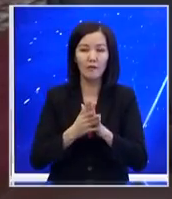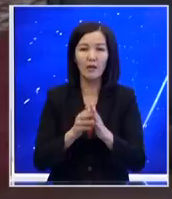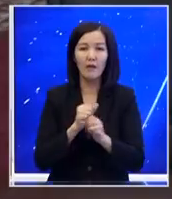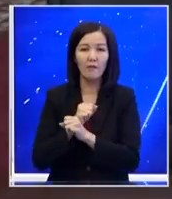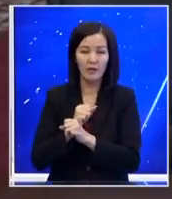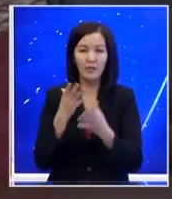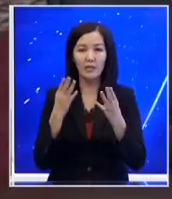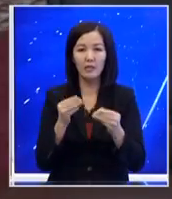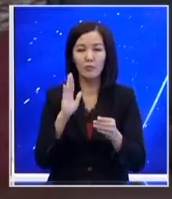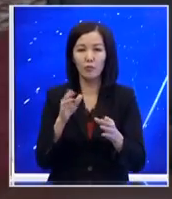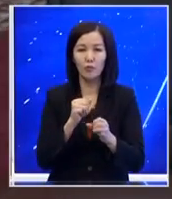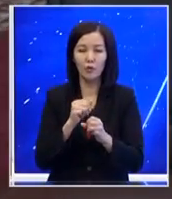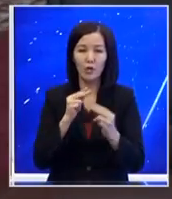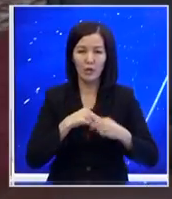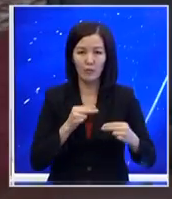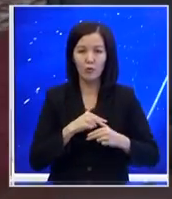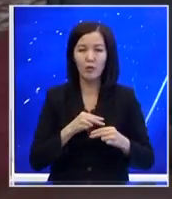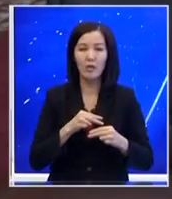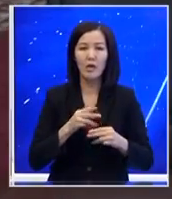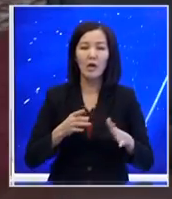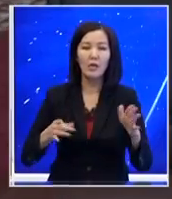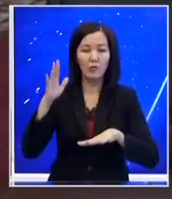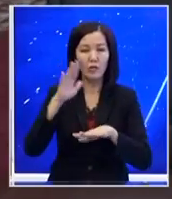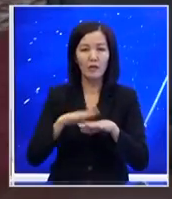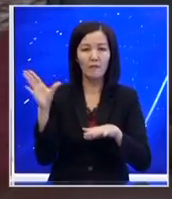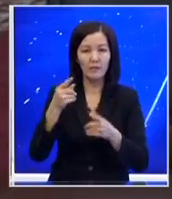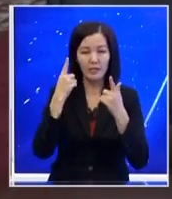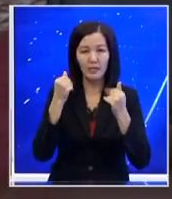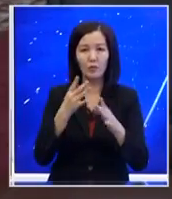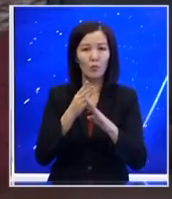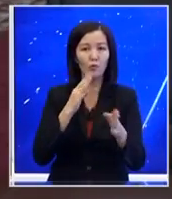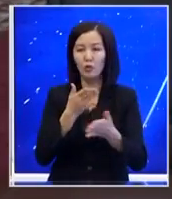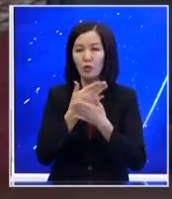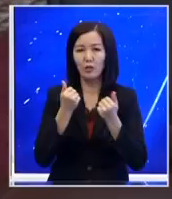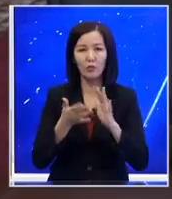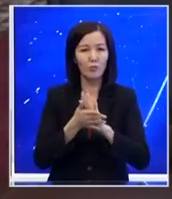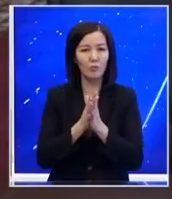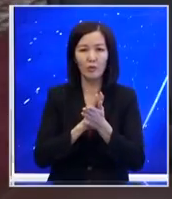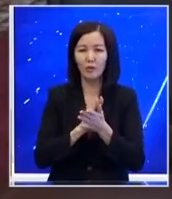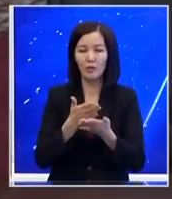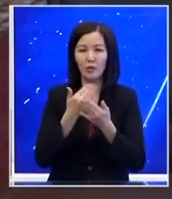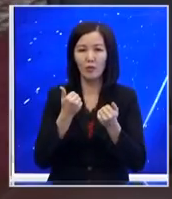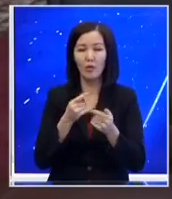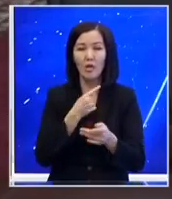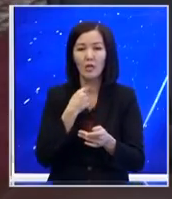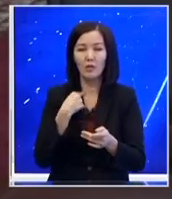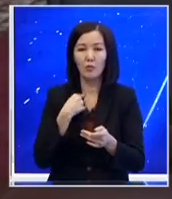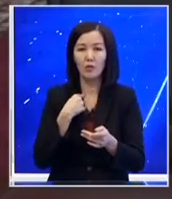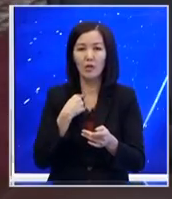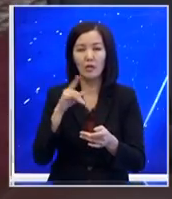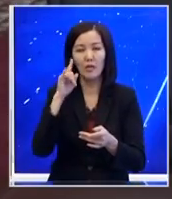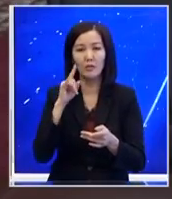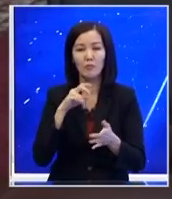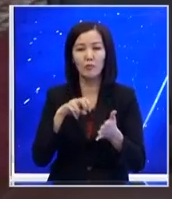Габаевич. Акимы районов знают об этом уже вчера. Уже сказали. Очереди этого нет? Уже такого нету. В Талдыкургане вообще у